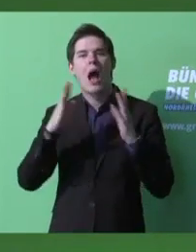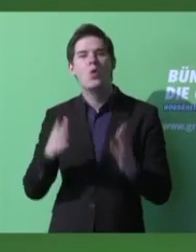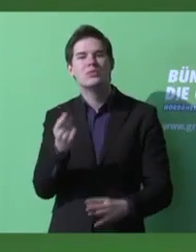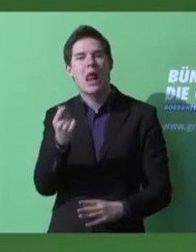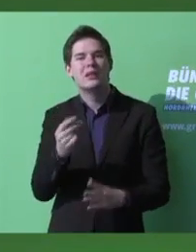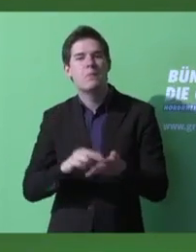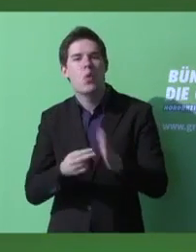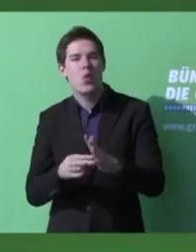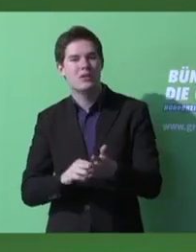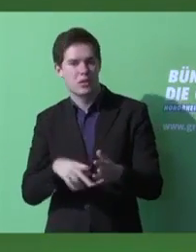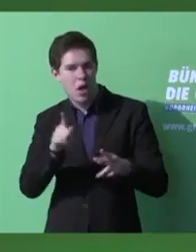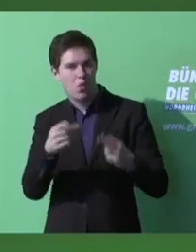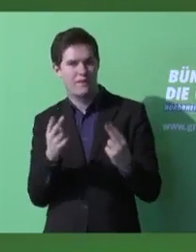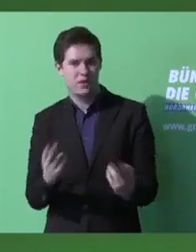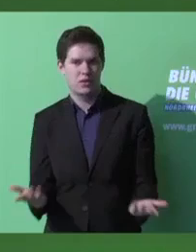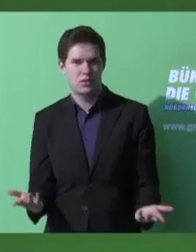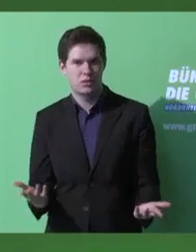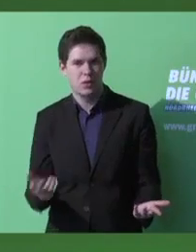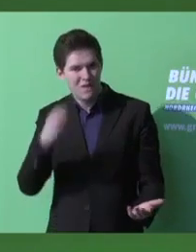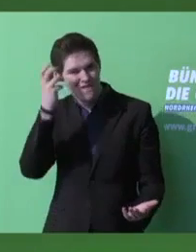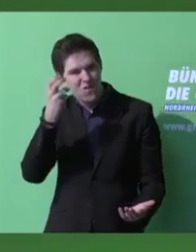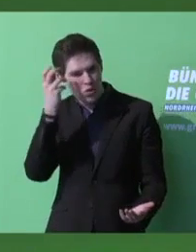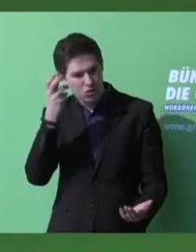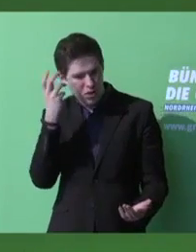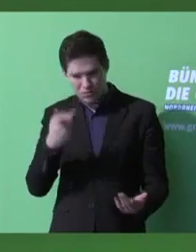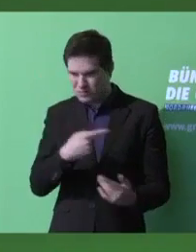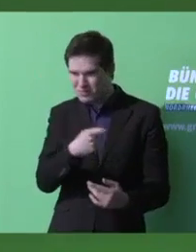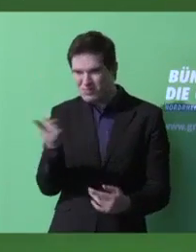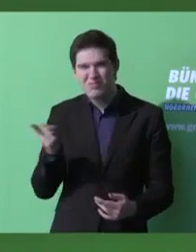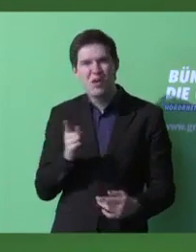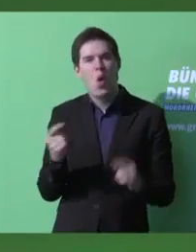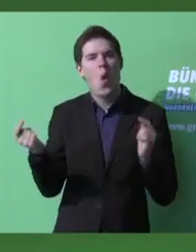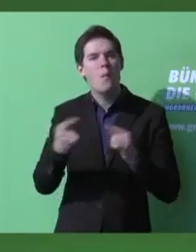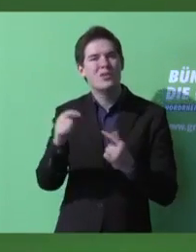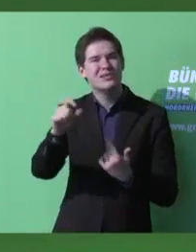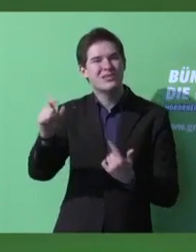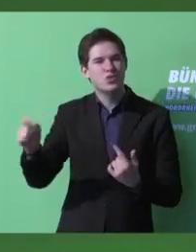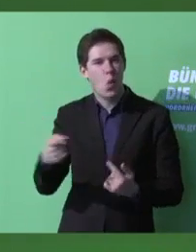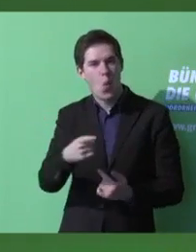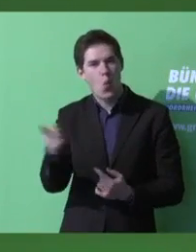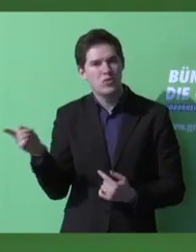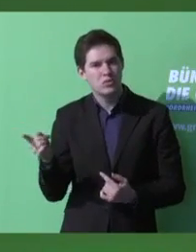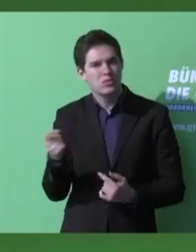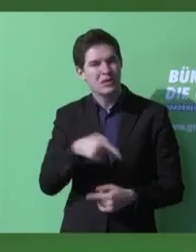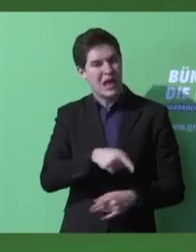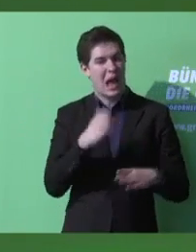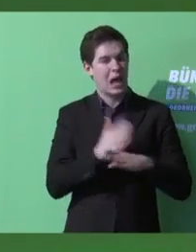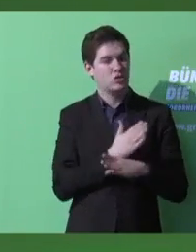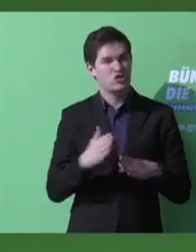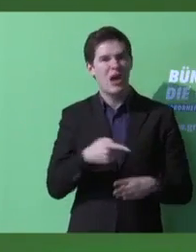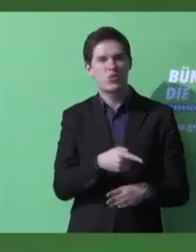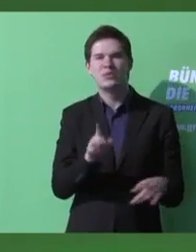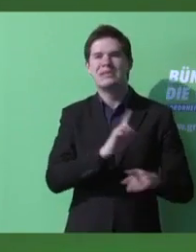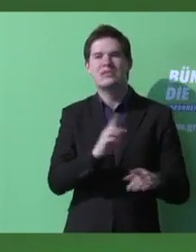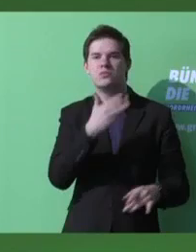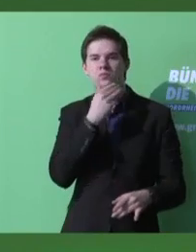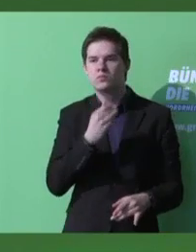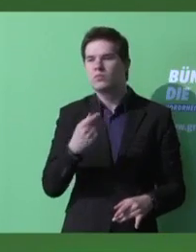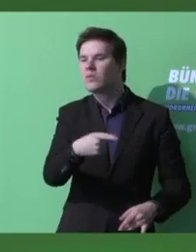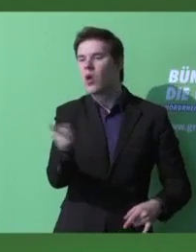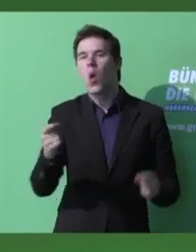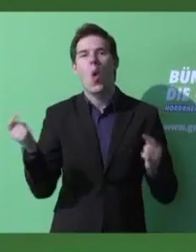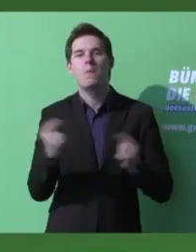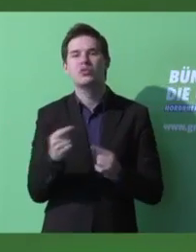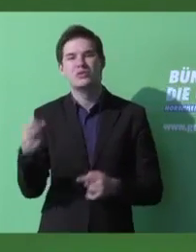Haushaltspolitik. Wer würde denn mitstimmen aus der Opposition, wenn es darum geht, unpopuläre Entscheidungen zu treffen? Das stimmt doch keine Opposition